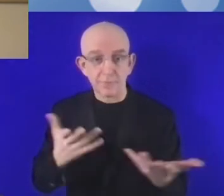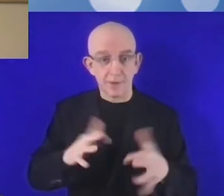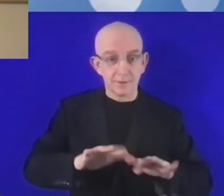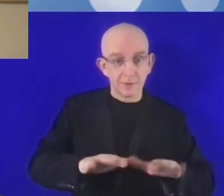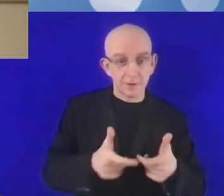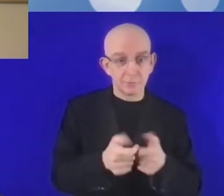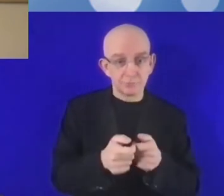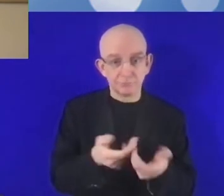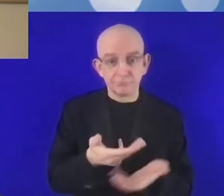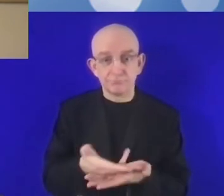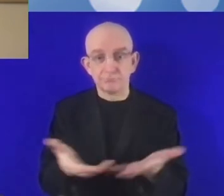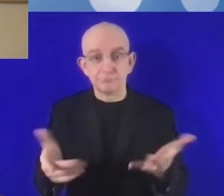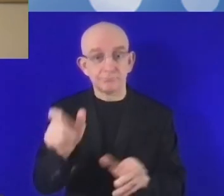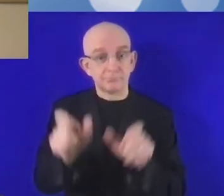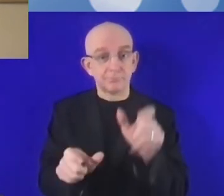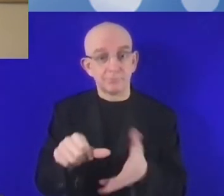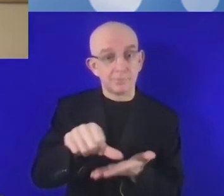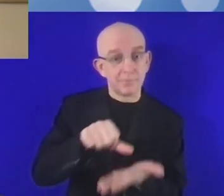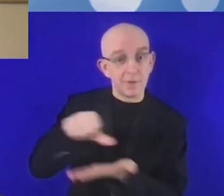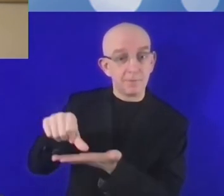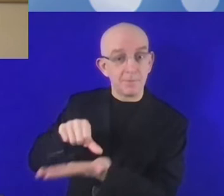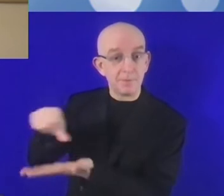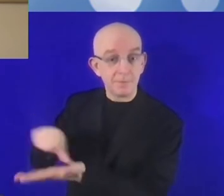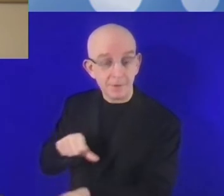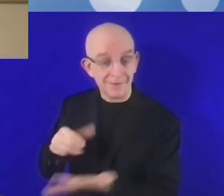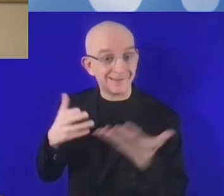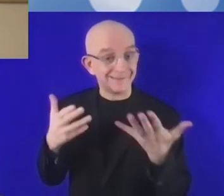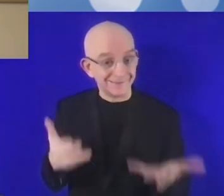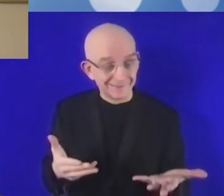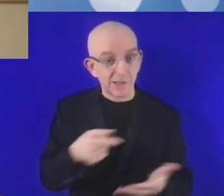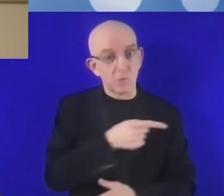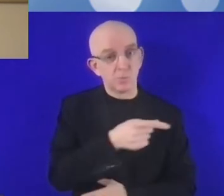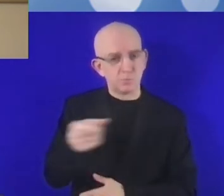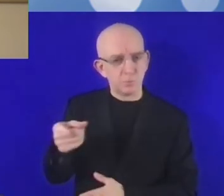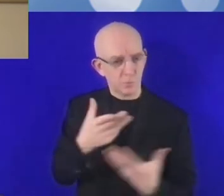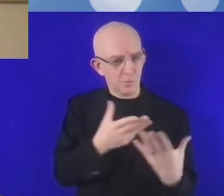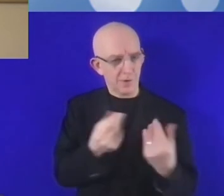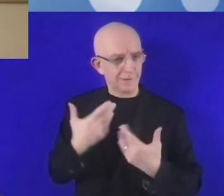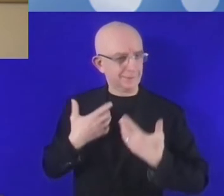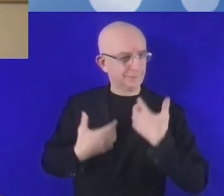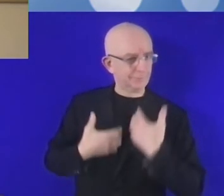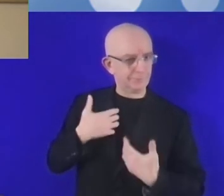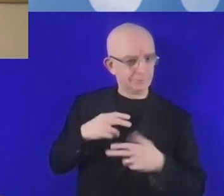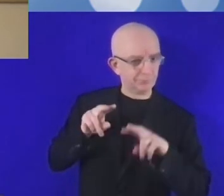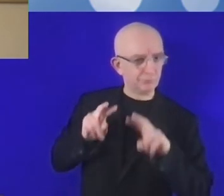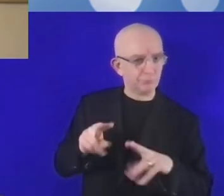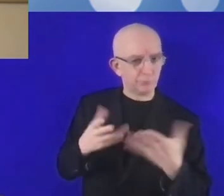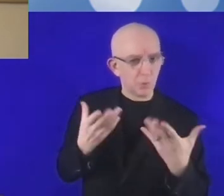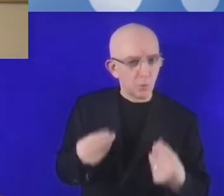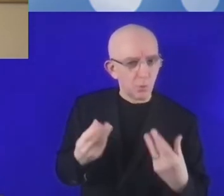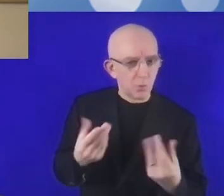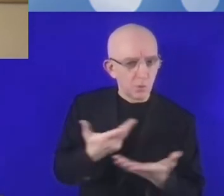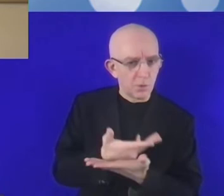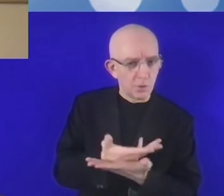l'accès au réseau. Il est bon de mentionner qu'il y a beaucoup de marchés sur